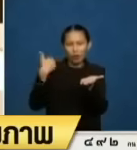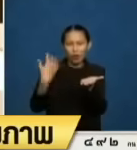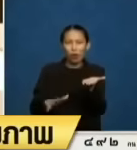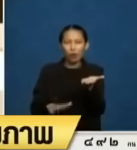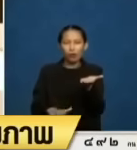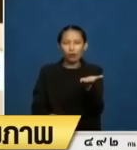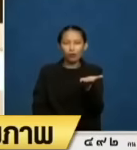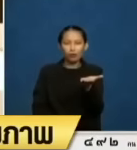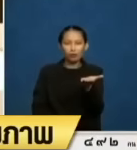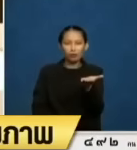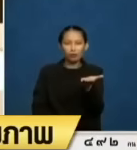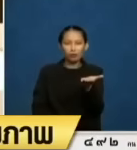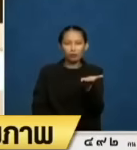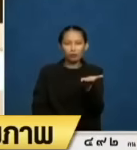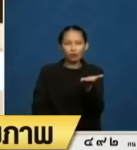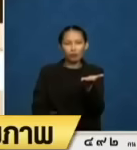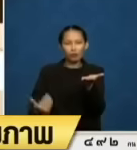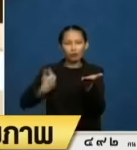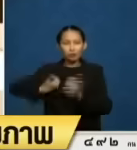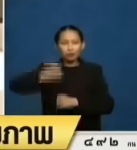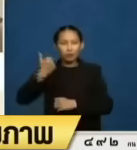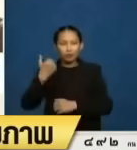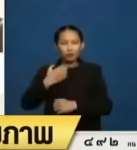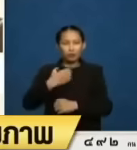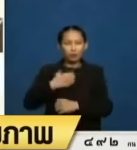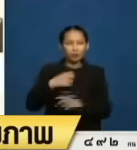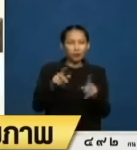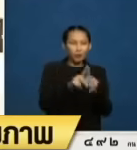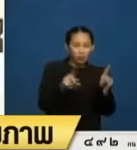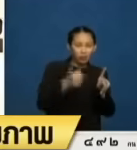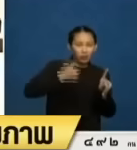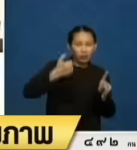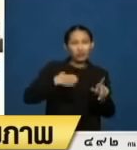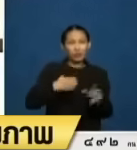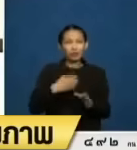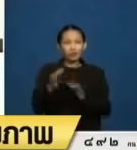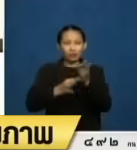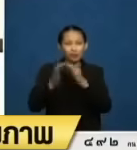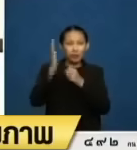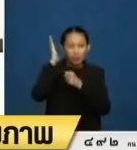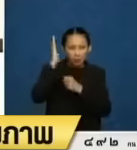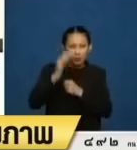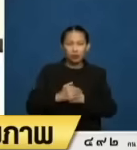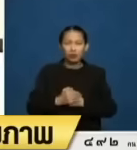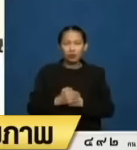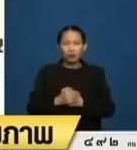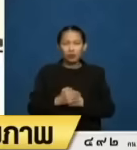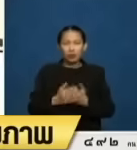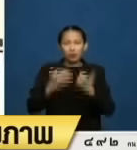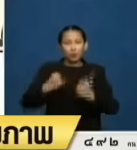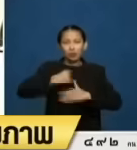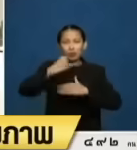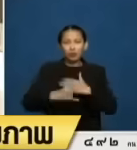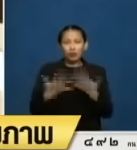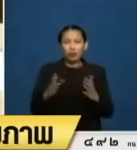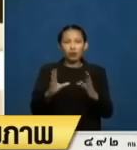ประชุมเนี่ยไม่ได้เข้าข้างใครเลยนะถูกต้องแล้วแล้วหลังจากนี้ก็เอากลับมาพิจารณากันสัปดาห์หน้าก็